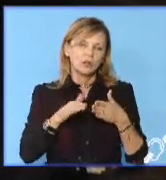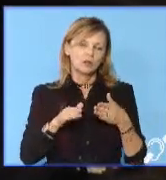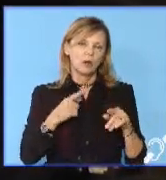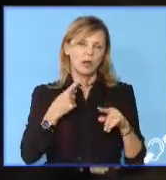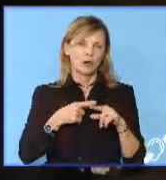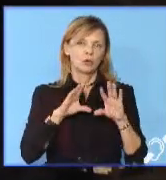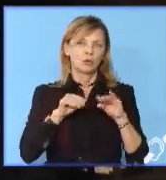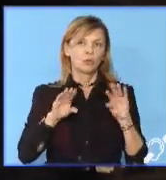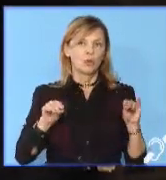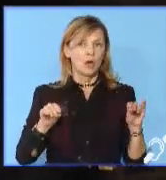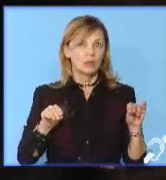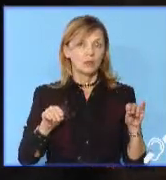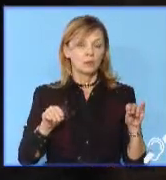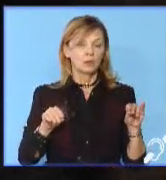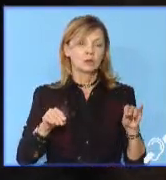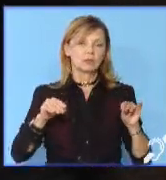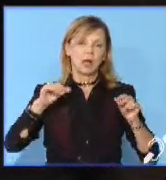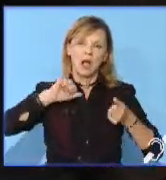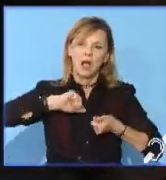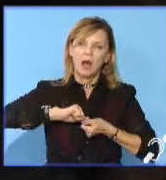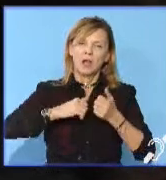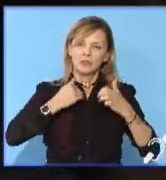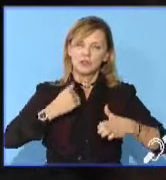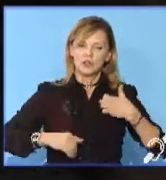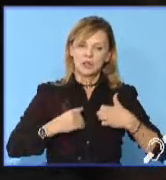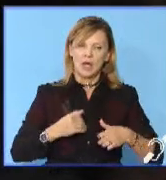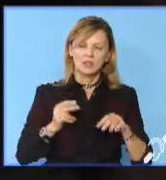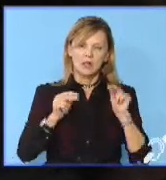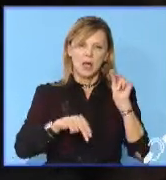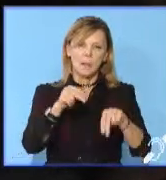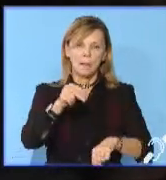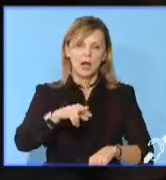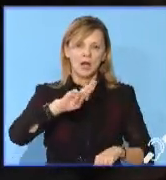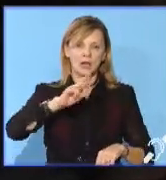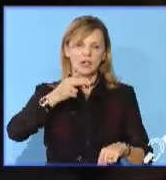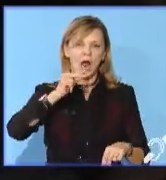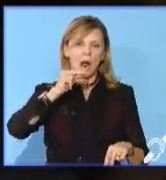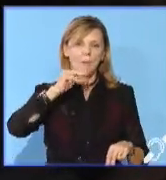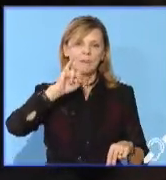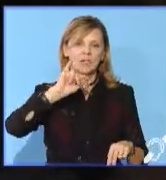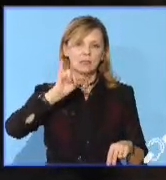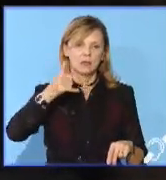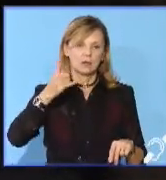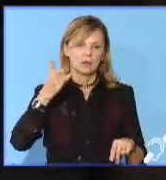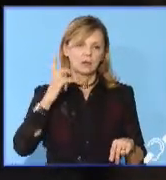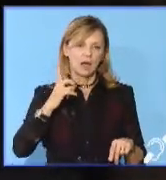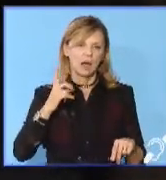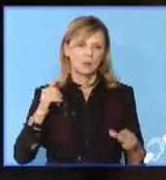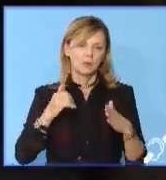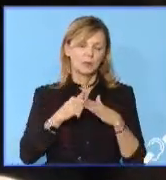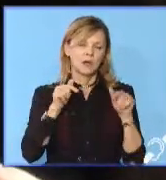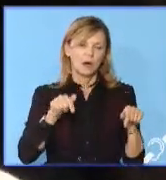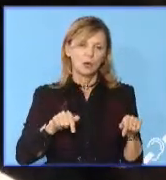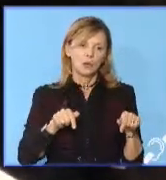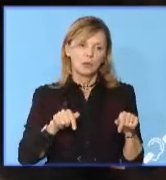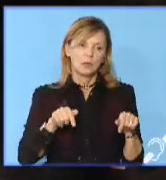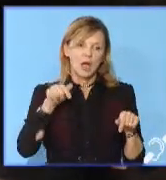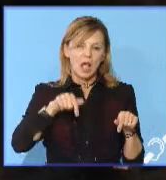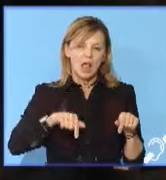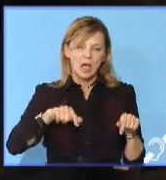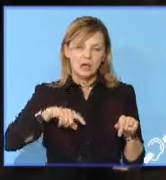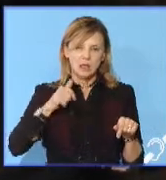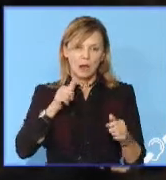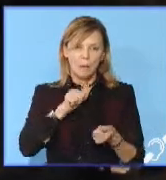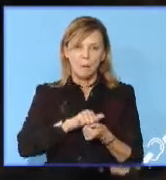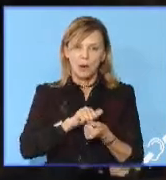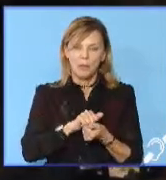mult zbuciu, am reușit să semănăm ceva rapiță, dar ea de la data semănării și până acum stă în pământ ca și